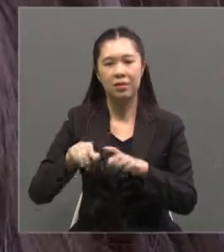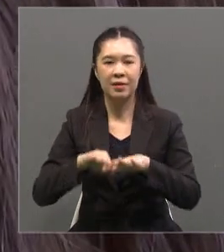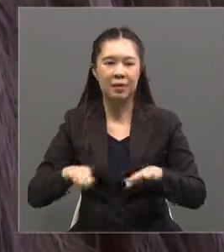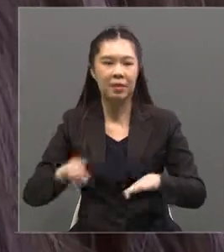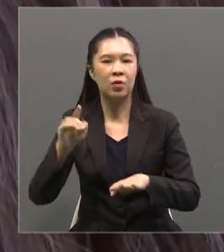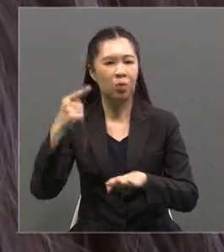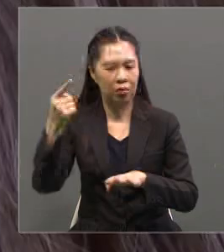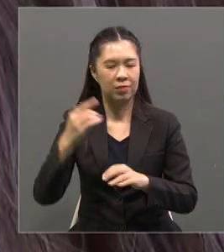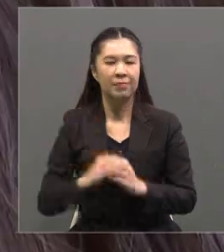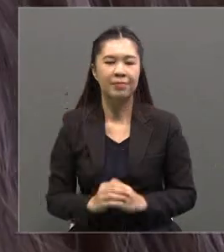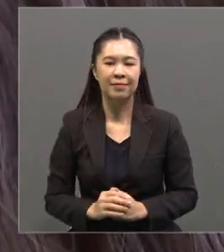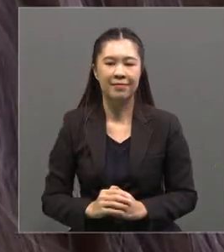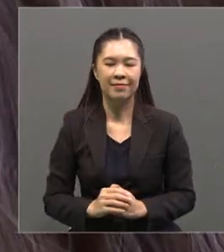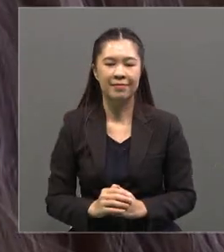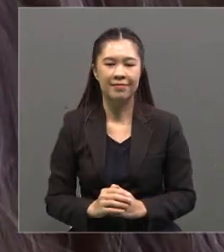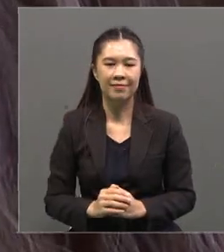ำเนินการตรงนั้น